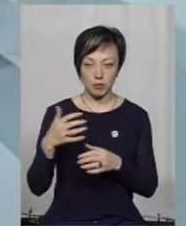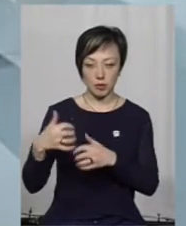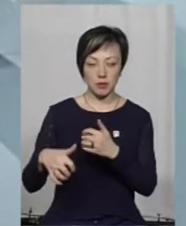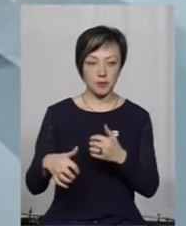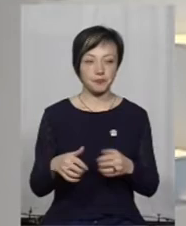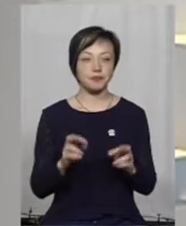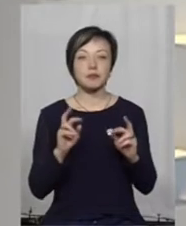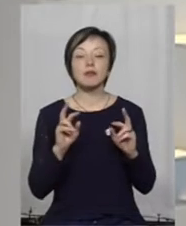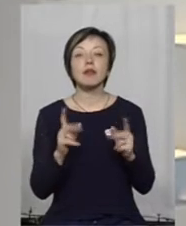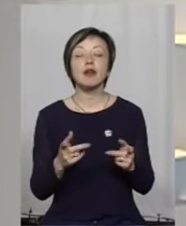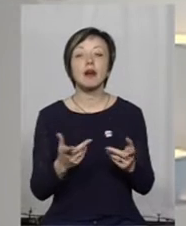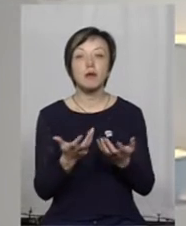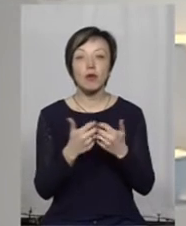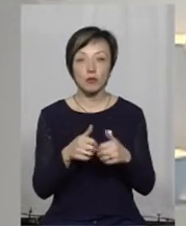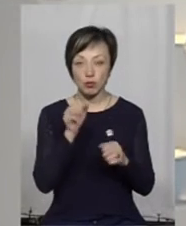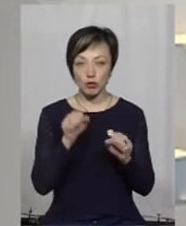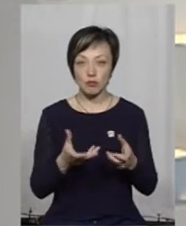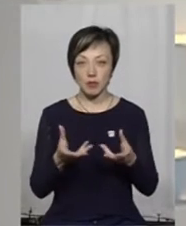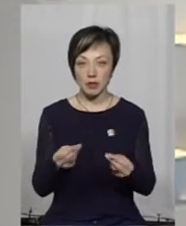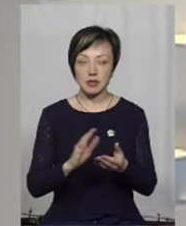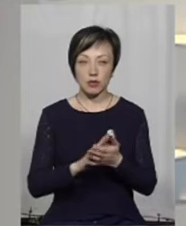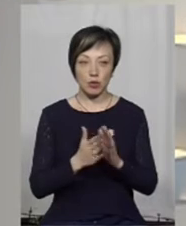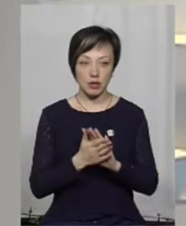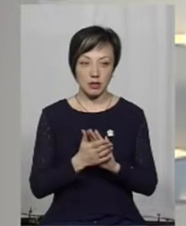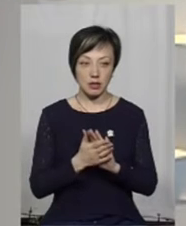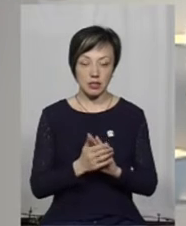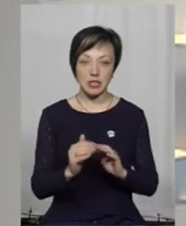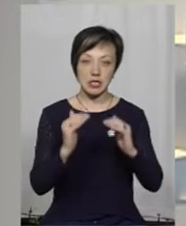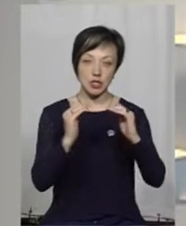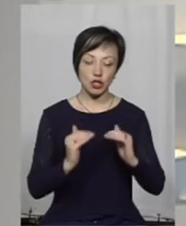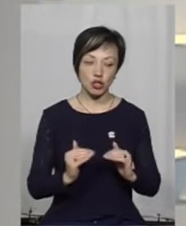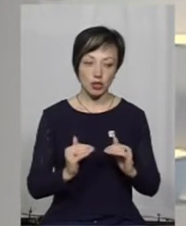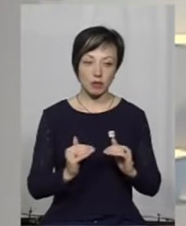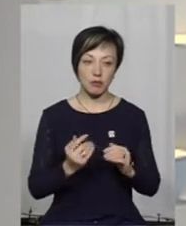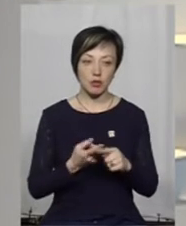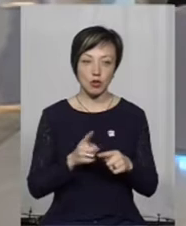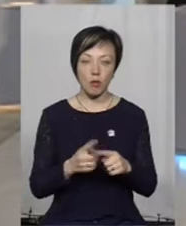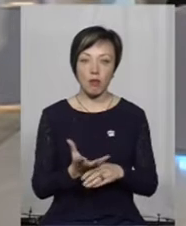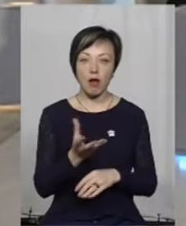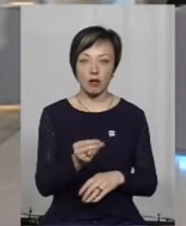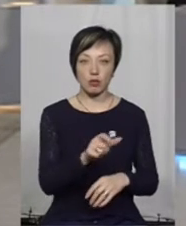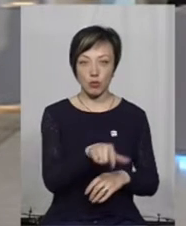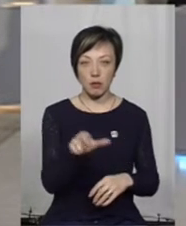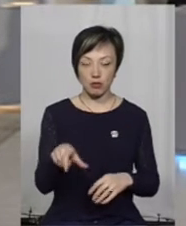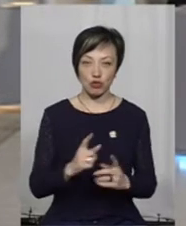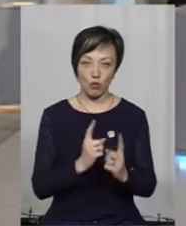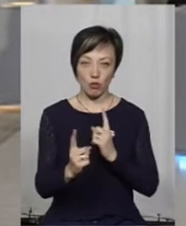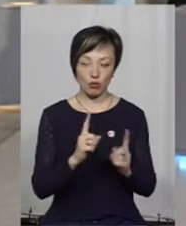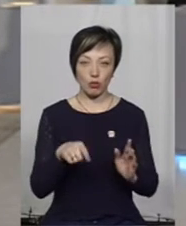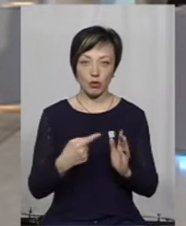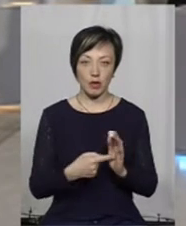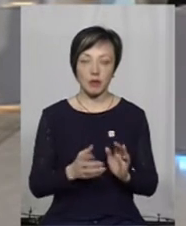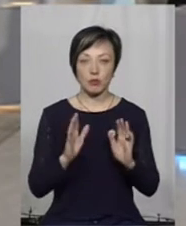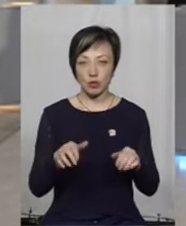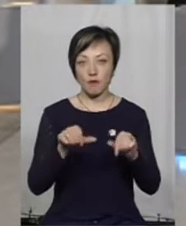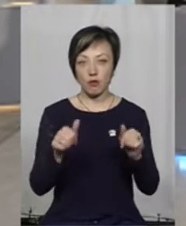цей перерахунок, який здійснювали, може вплинути на ситуацію зі зниженням цього платного пасажиропотоку? Ну,